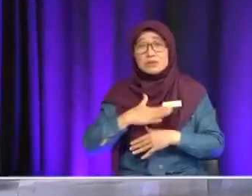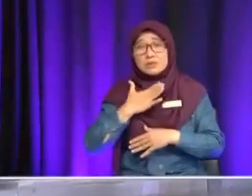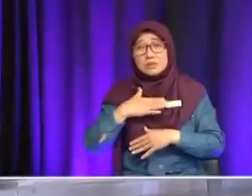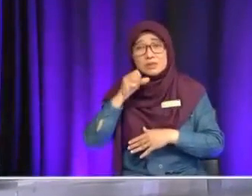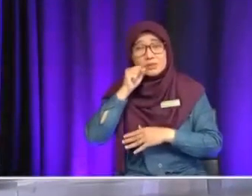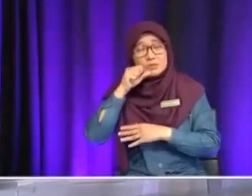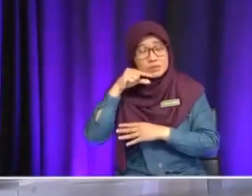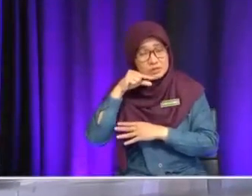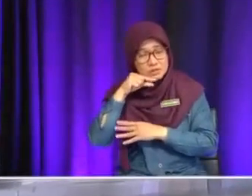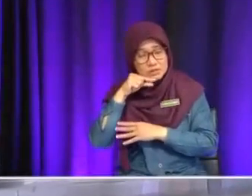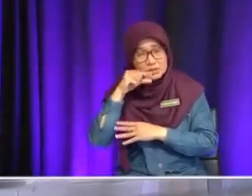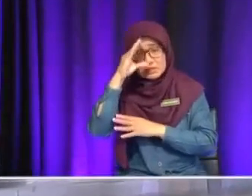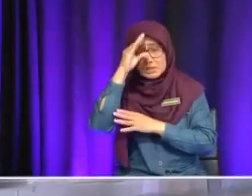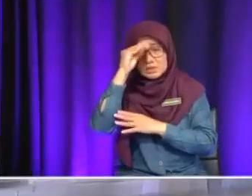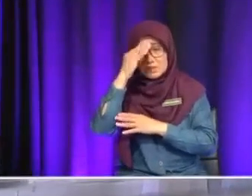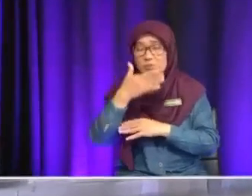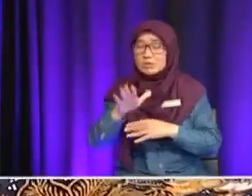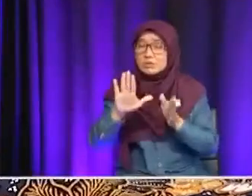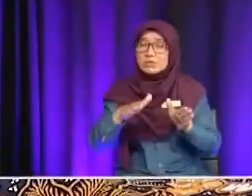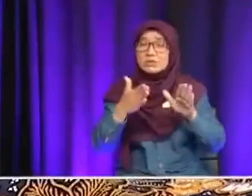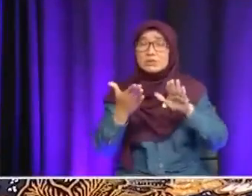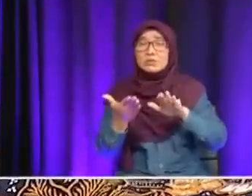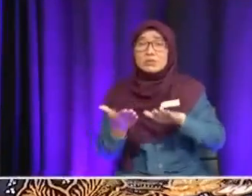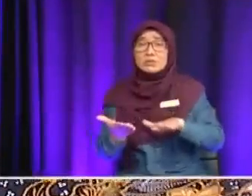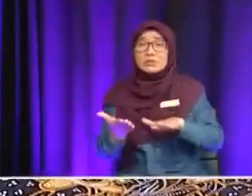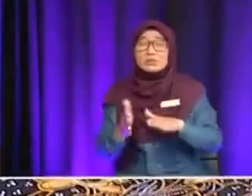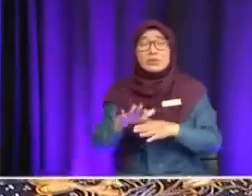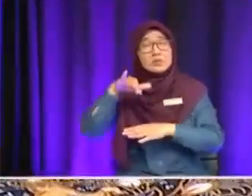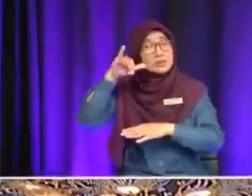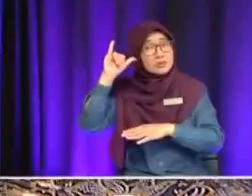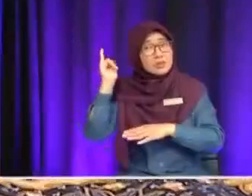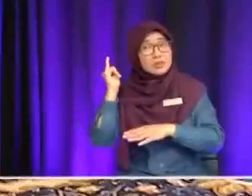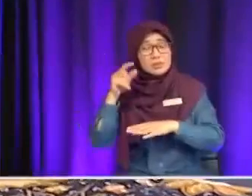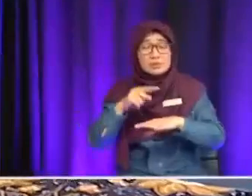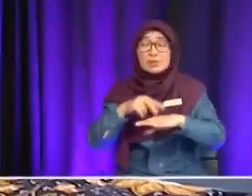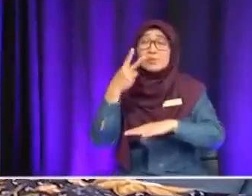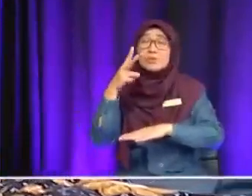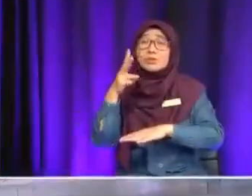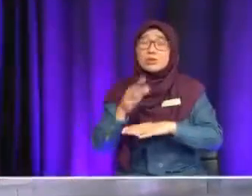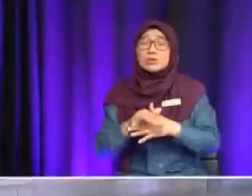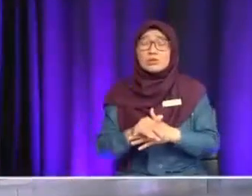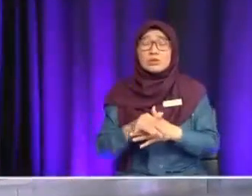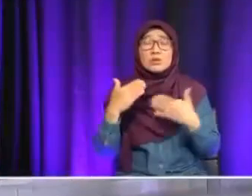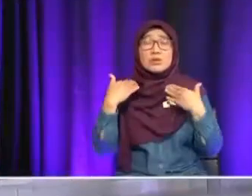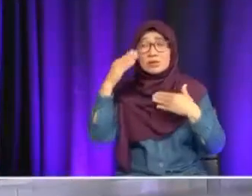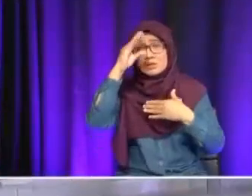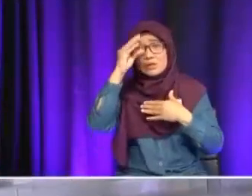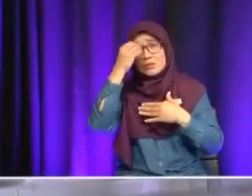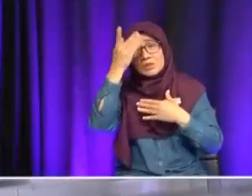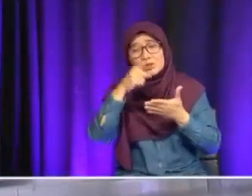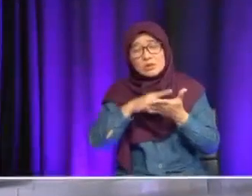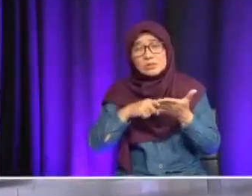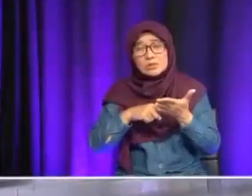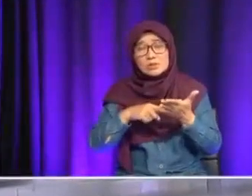Abah Syafiqah, Abah telah meninggalkan kita semua malam tadi pada pukul 12 malam. Kak, Abah ada cakap apa-apa, Kak? Sabar Syafiqah.